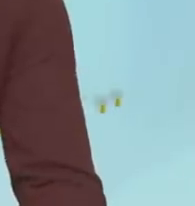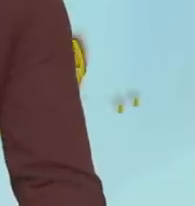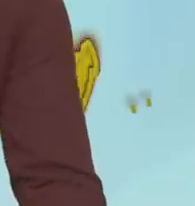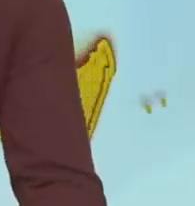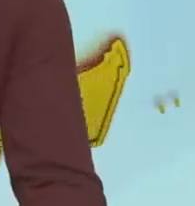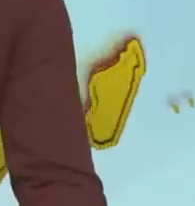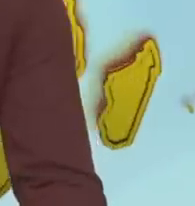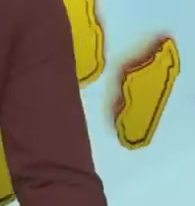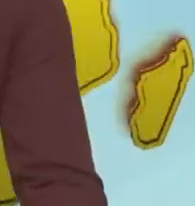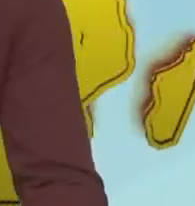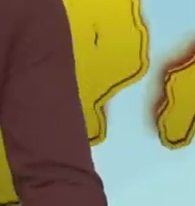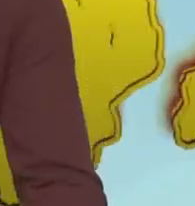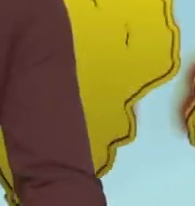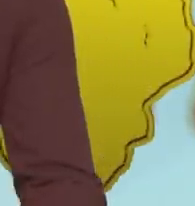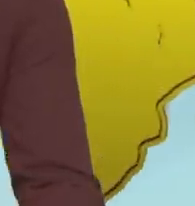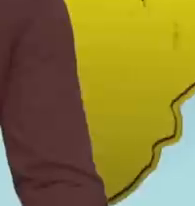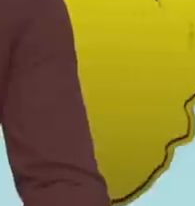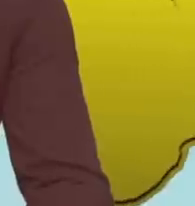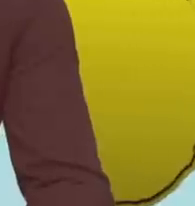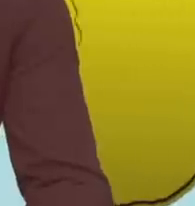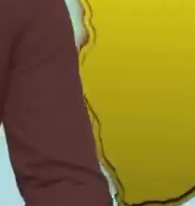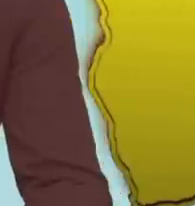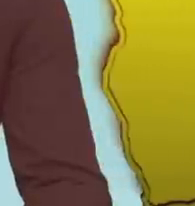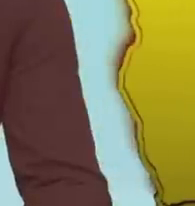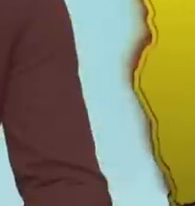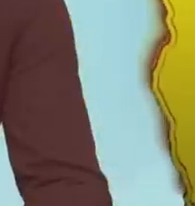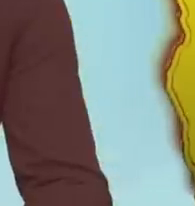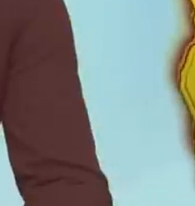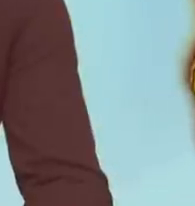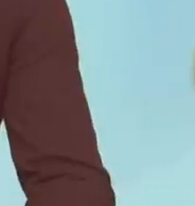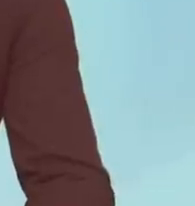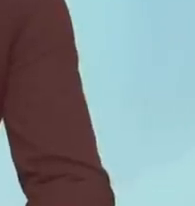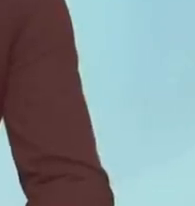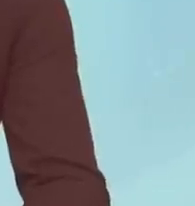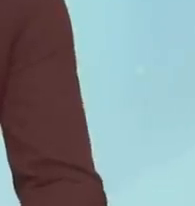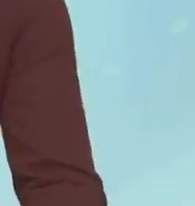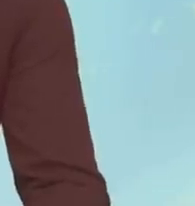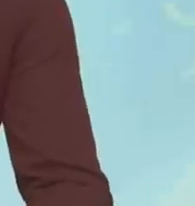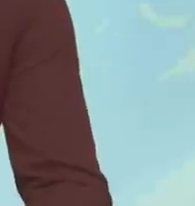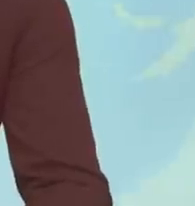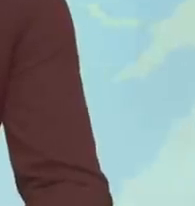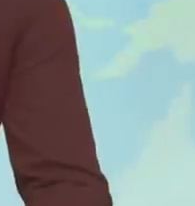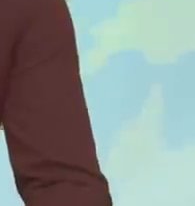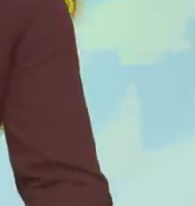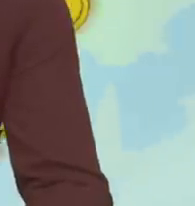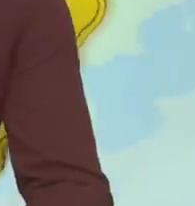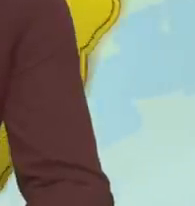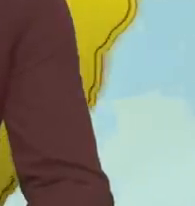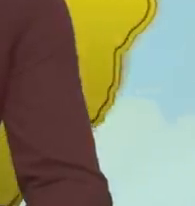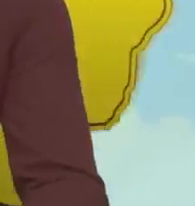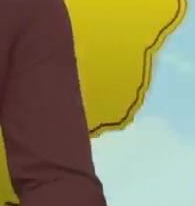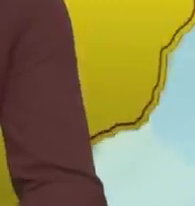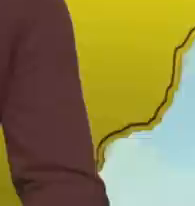වෙනුවට ජනාධිපතිවරණයේ පැවැත්වීම පිළිබඳව ජනාධිපතිවරයාට යෝජනාද ඉදිරිපත් වුණා. මැතිවරණය පැවැත්වෙන්නේ නැත්නම් නාම